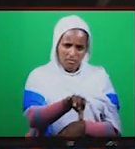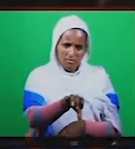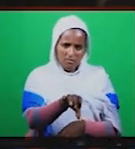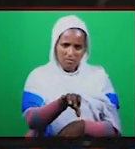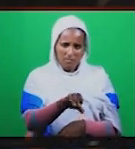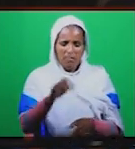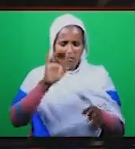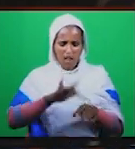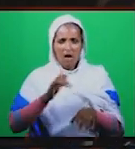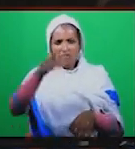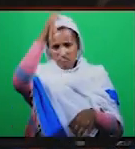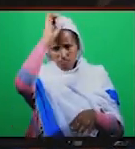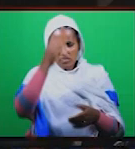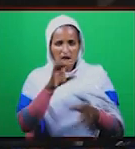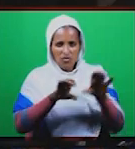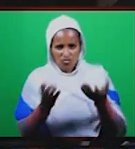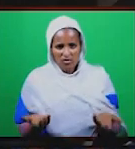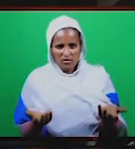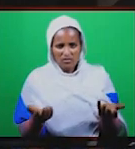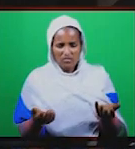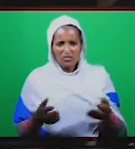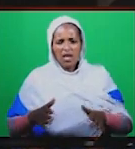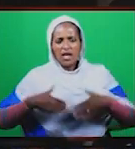ወዲያው በደስታችን ላይ የመከራ ውሃ